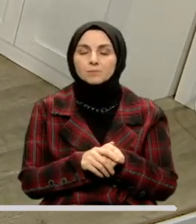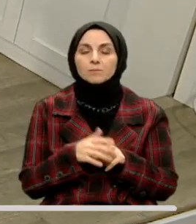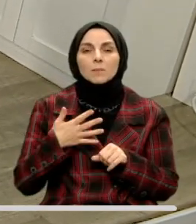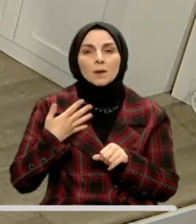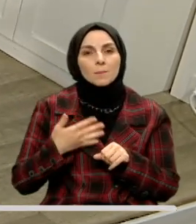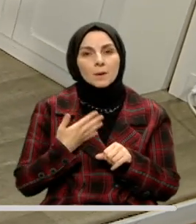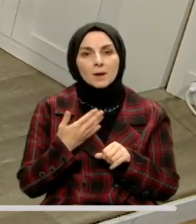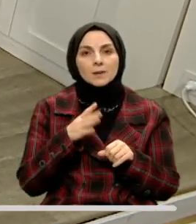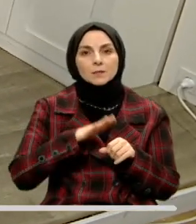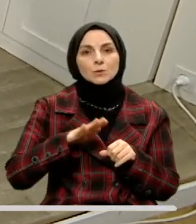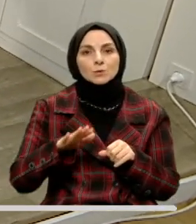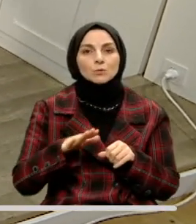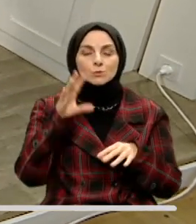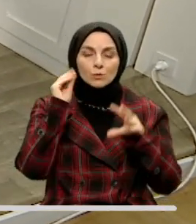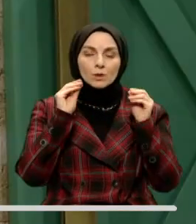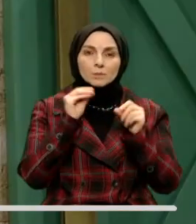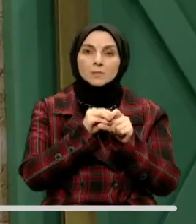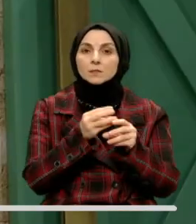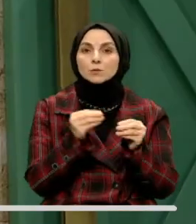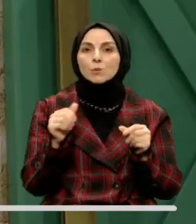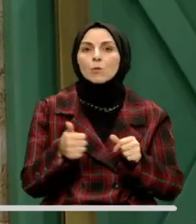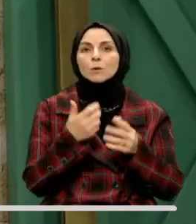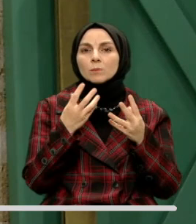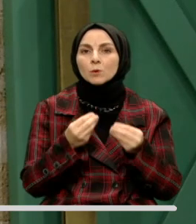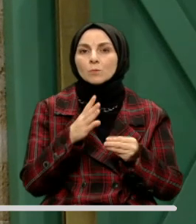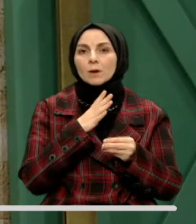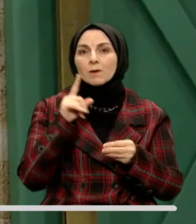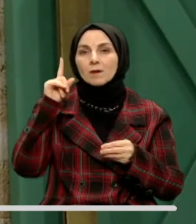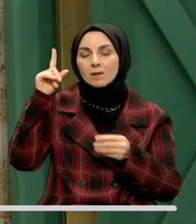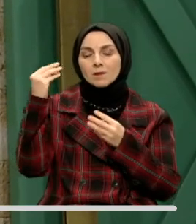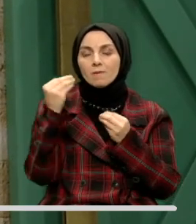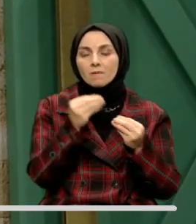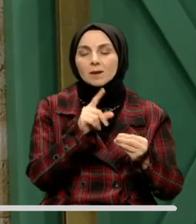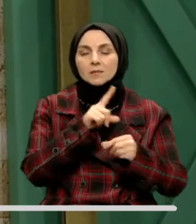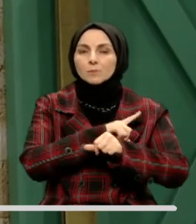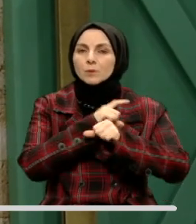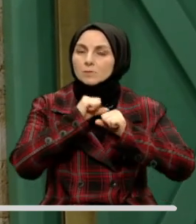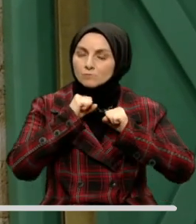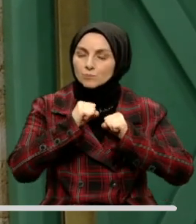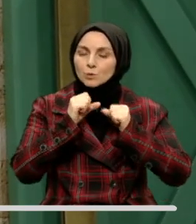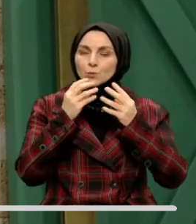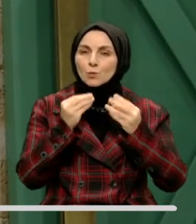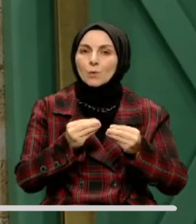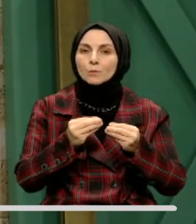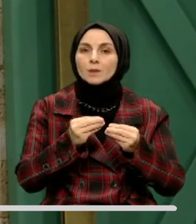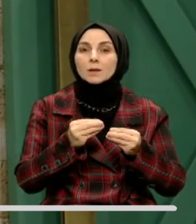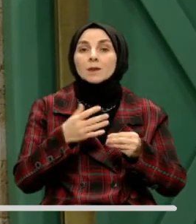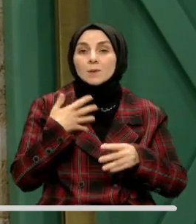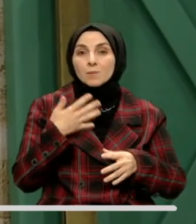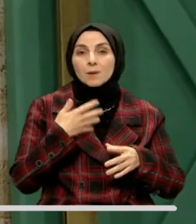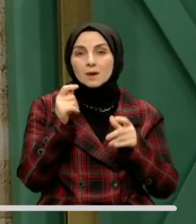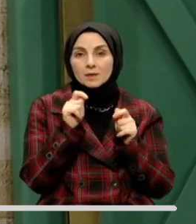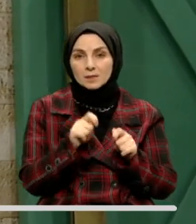çocuğu öğrenmeye iten bir çok Allah'ın verdiği bir güç. O iç donanımında zaten yaratılmış. Merak